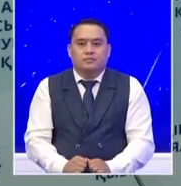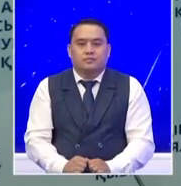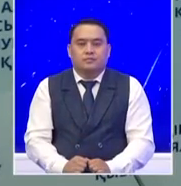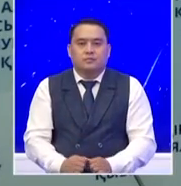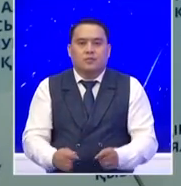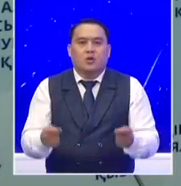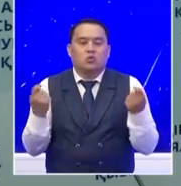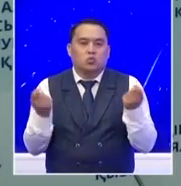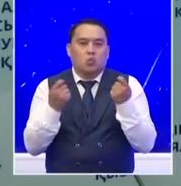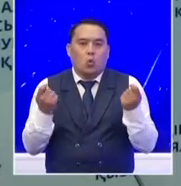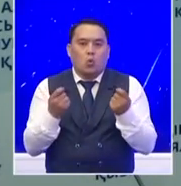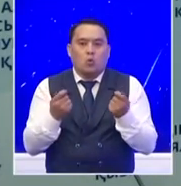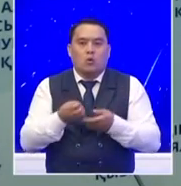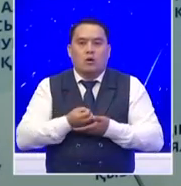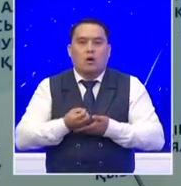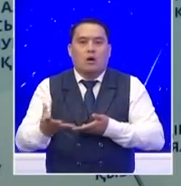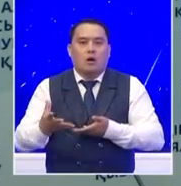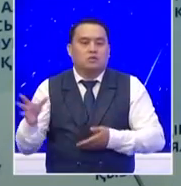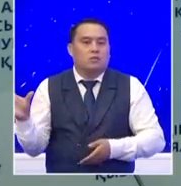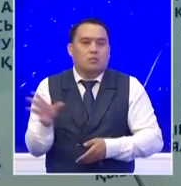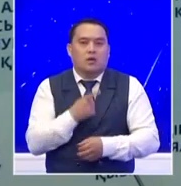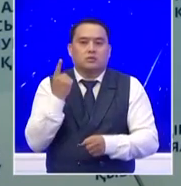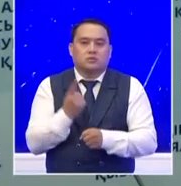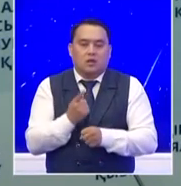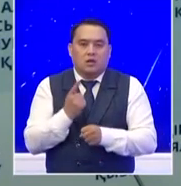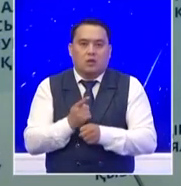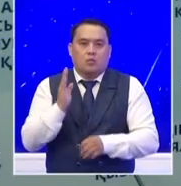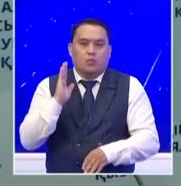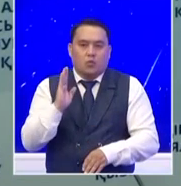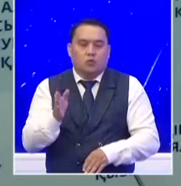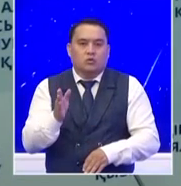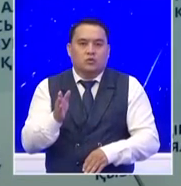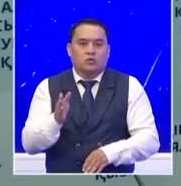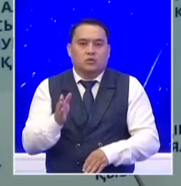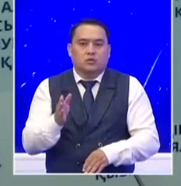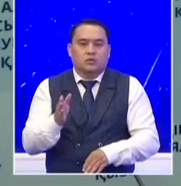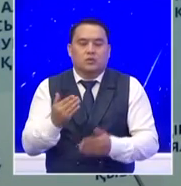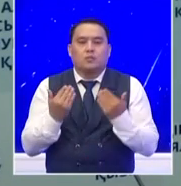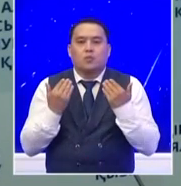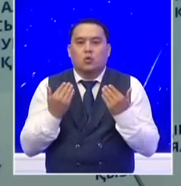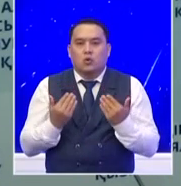жасау және ас жасау бәрі тыйым салынады. Өйткені